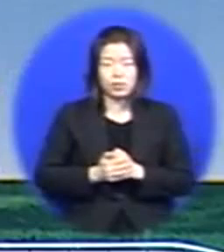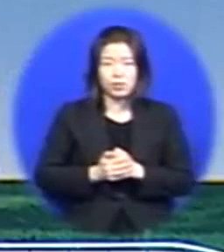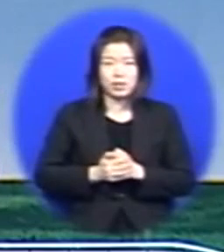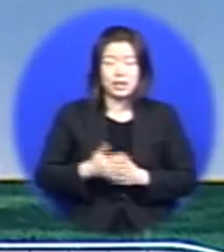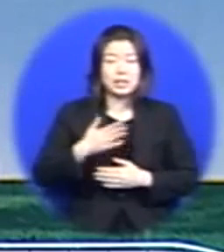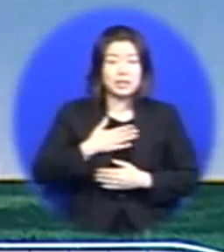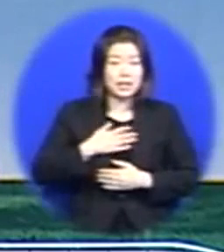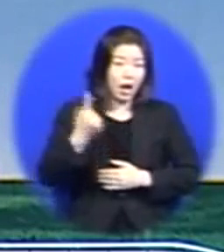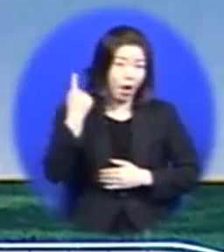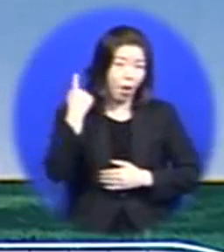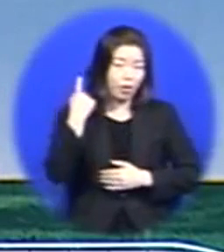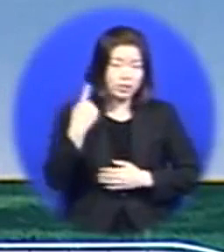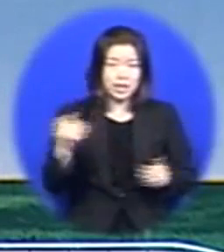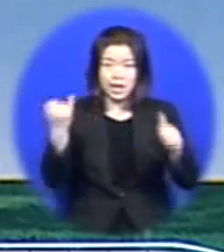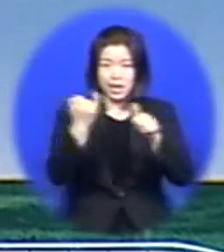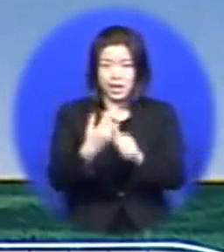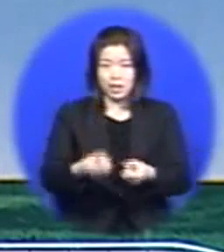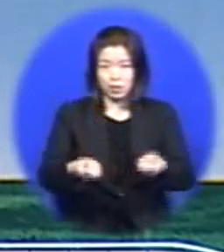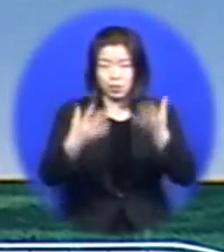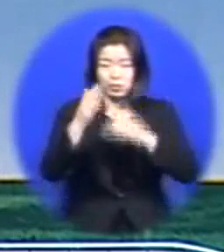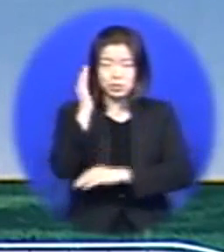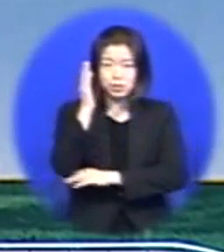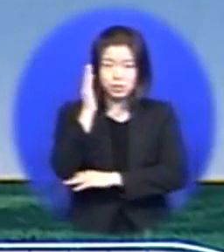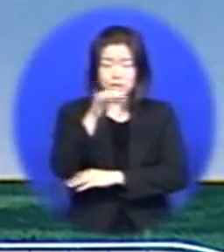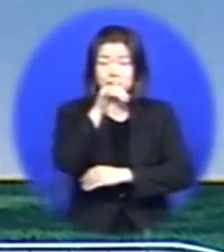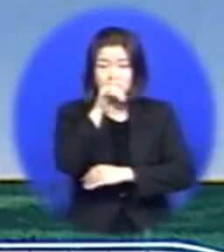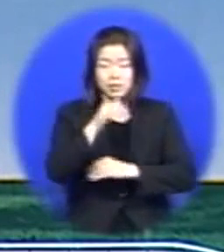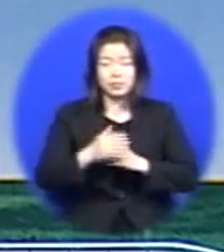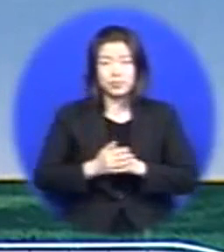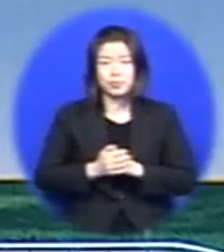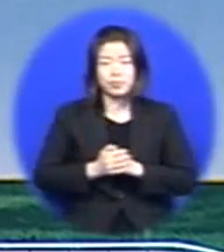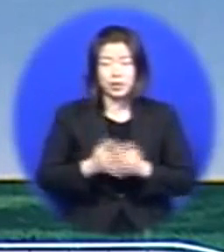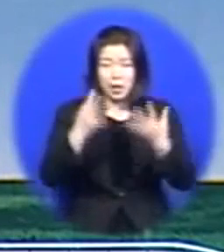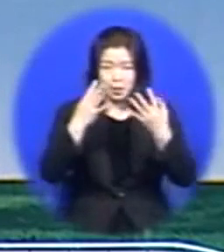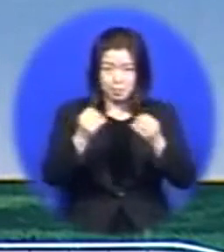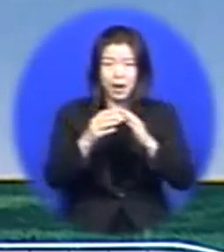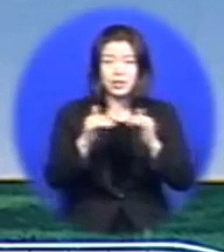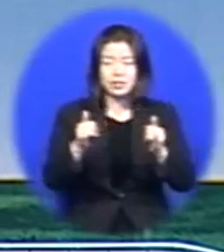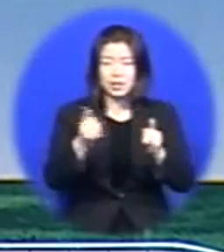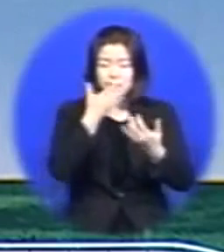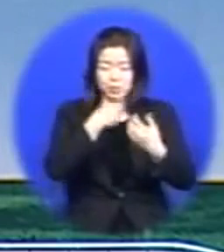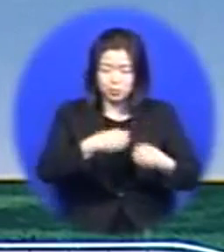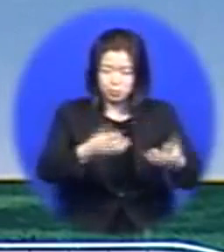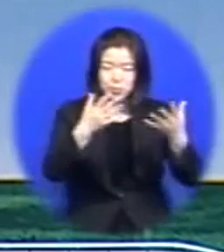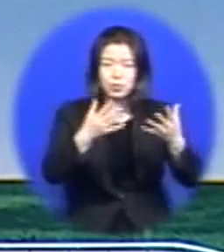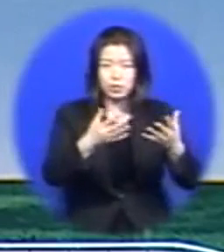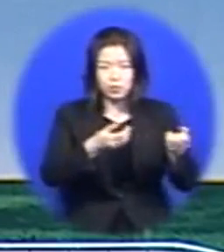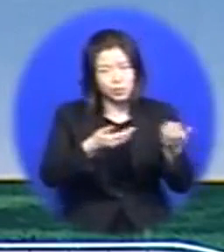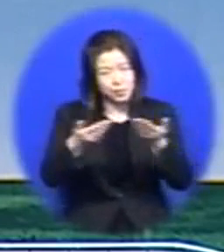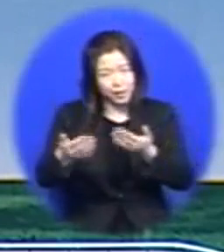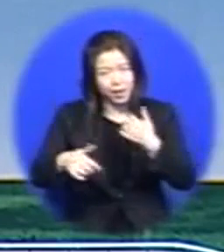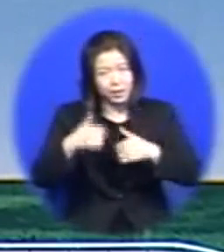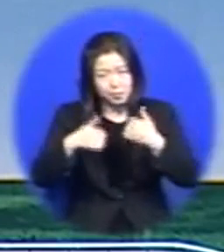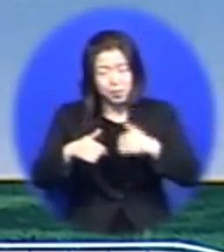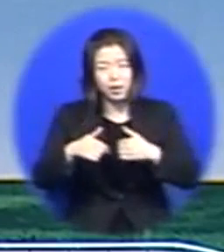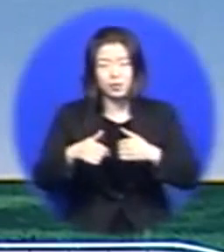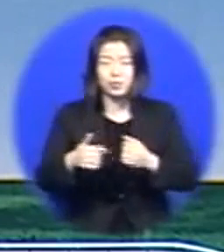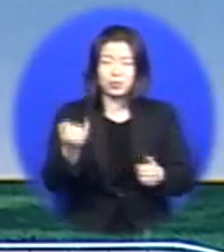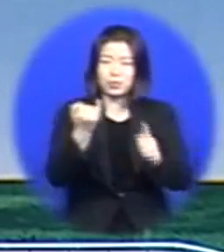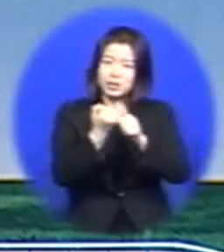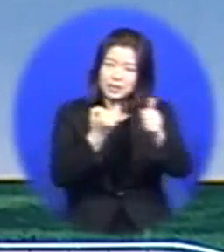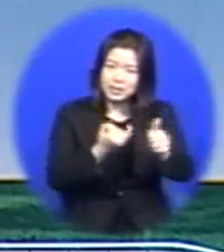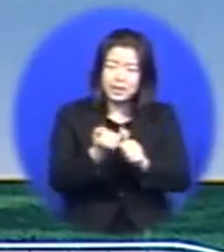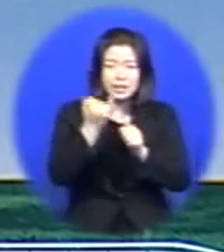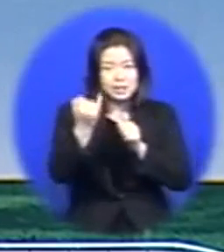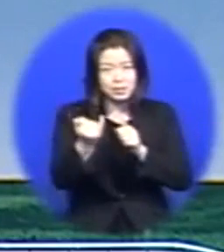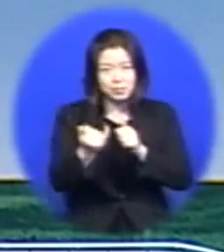제가 어제 결혼식 주례를 했습니다. 많은 사람들이 축복해주고 축하하고 신랑 신부가